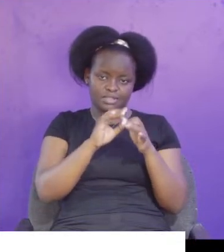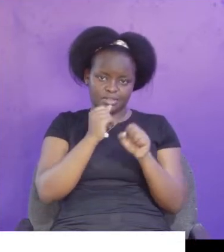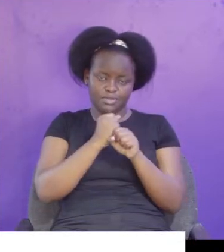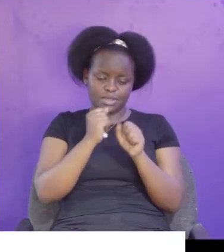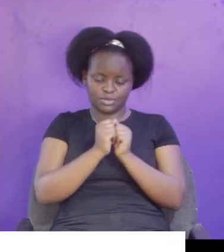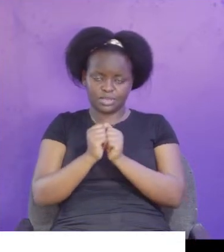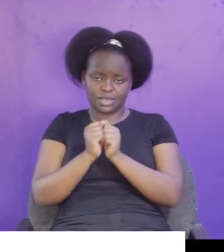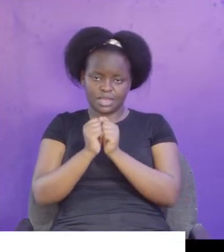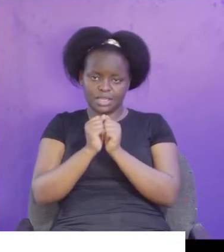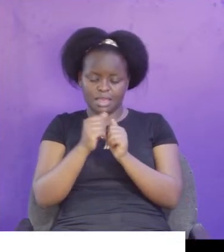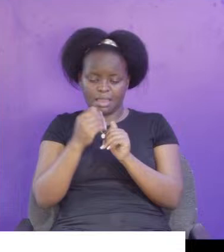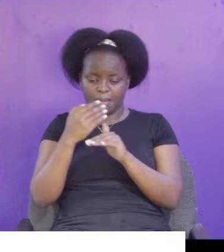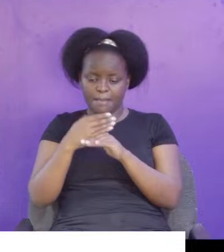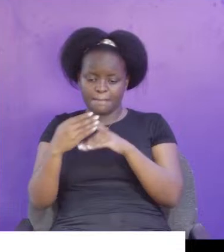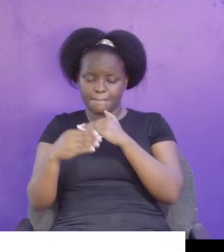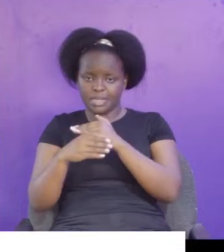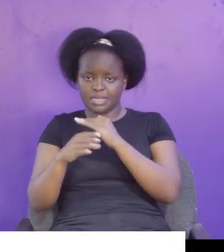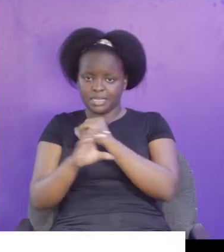pamoja.